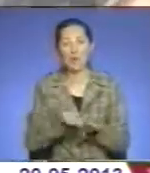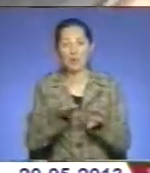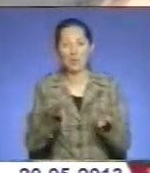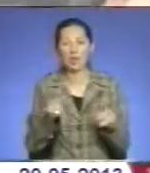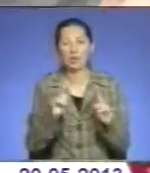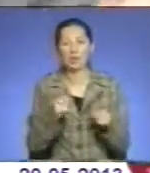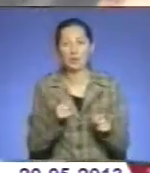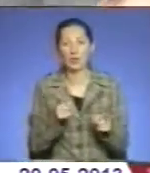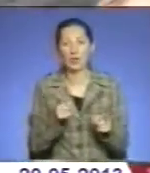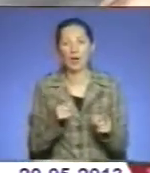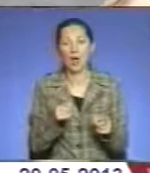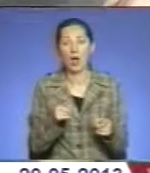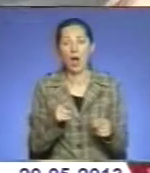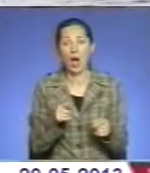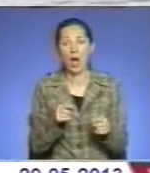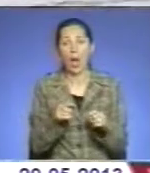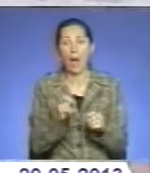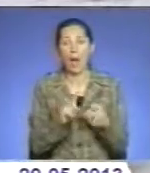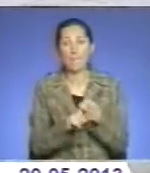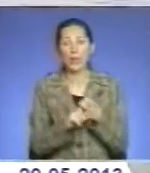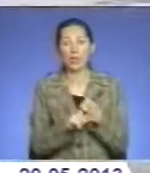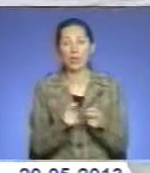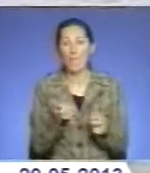кишечна паличка мало розпростовляється.